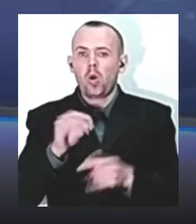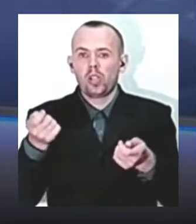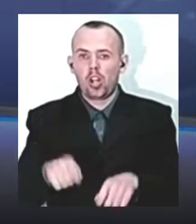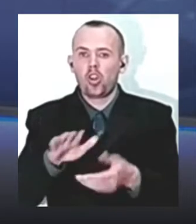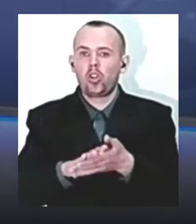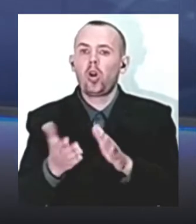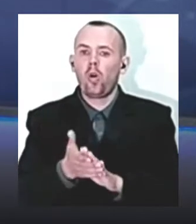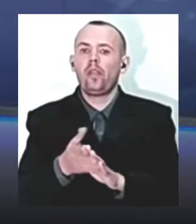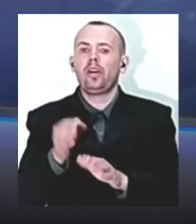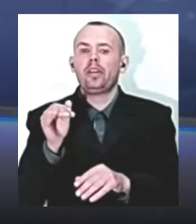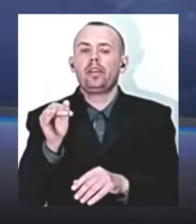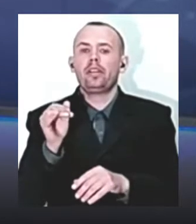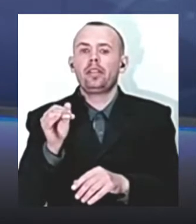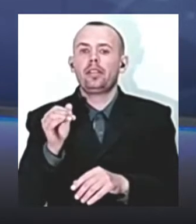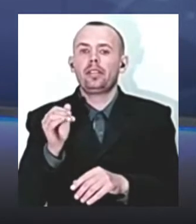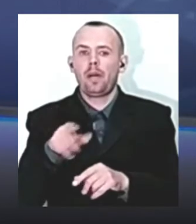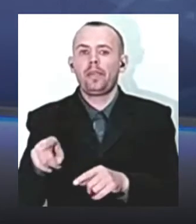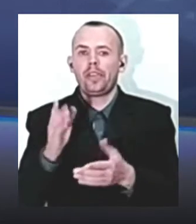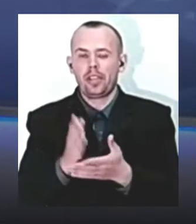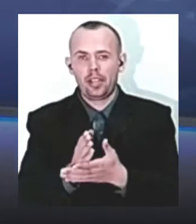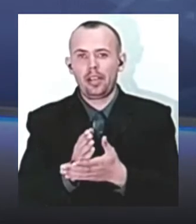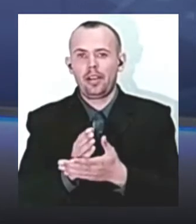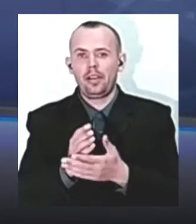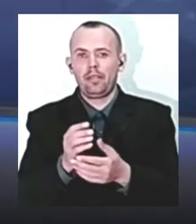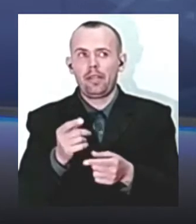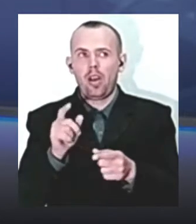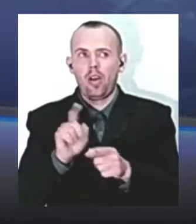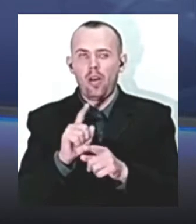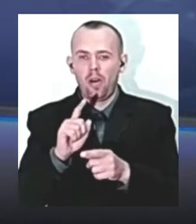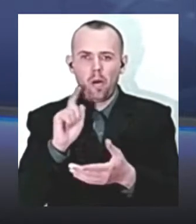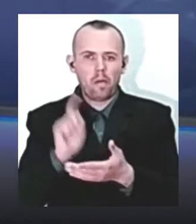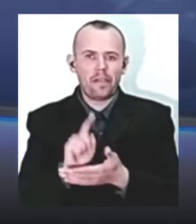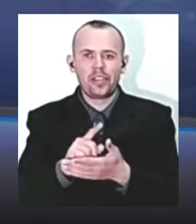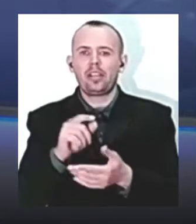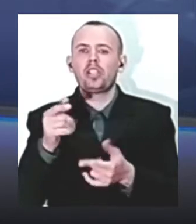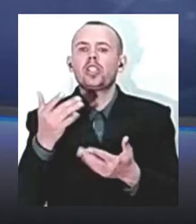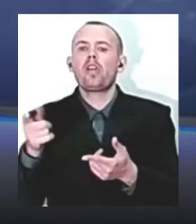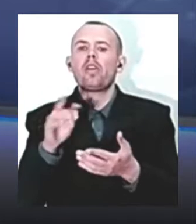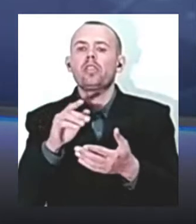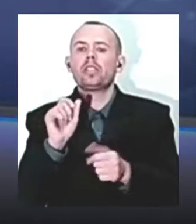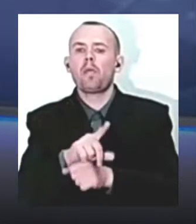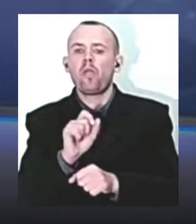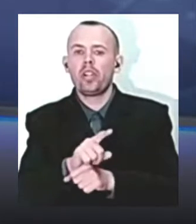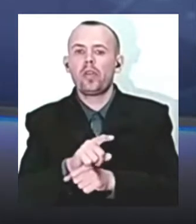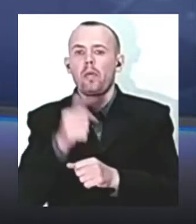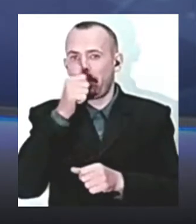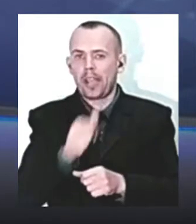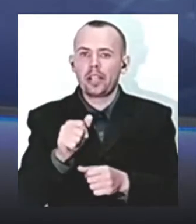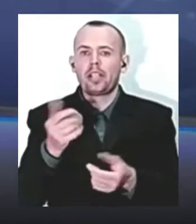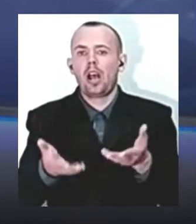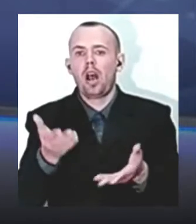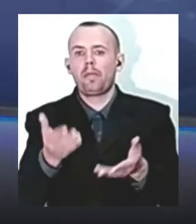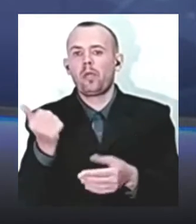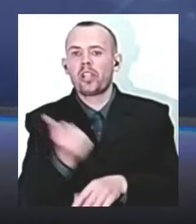там певні зобов'язання, скільки вони там замовляють в місяць або в тиждень, скільки